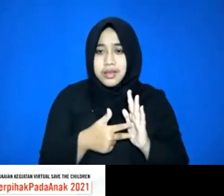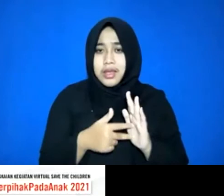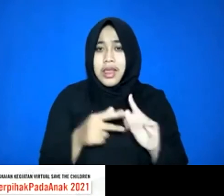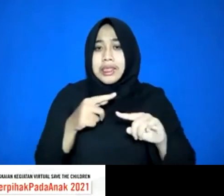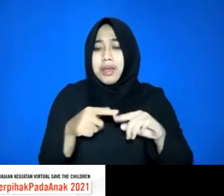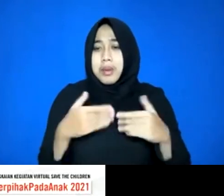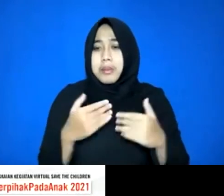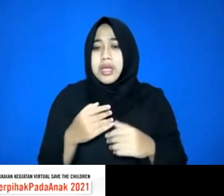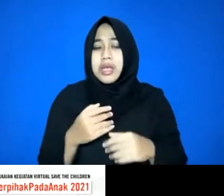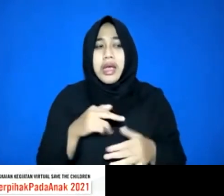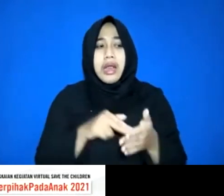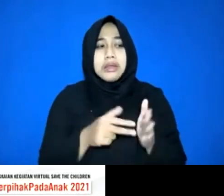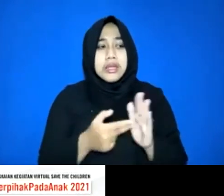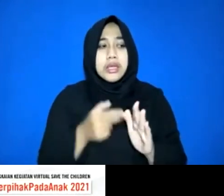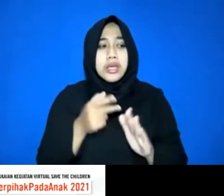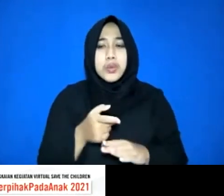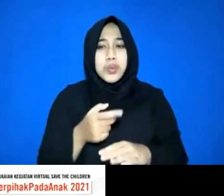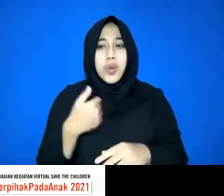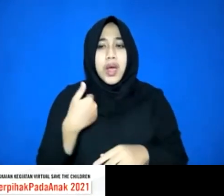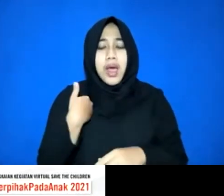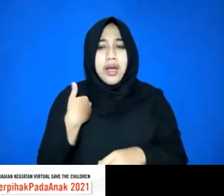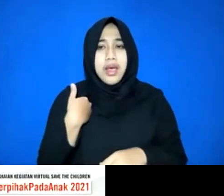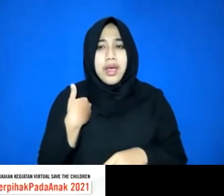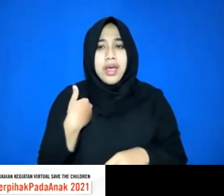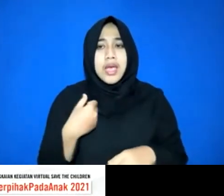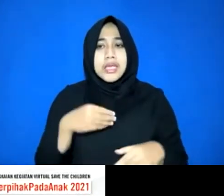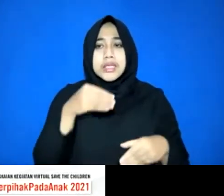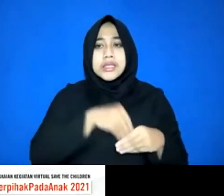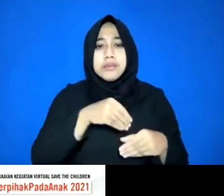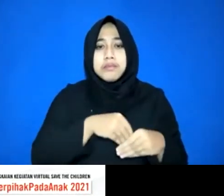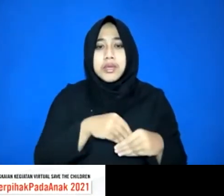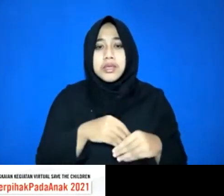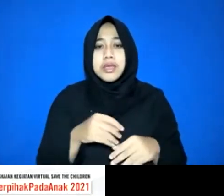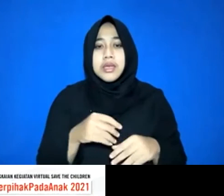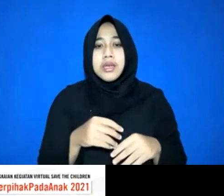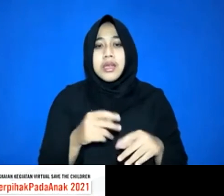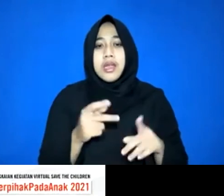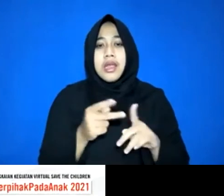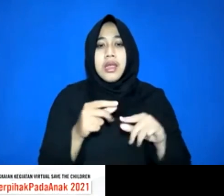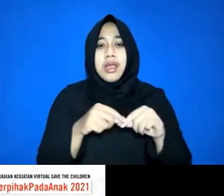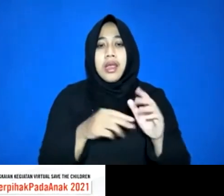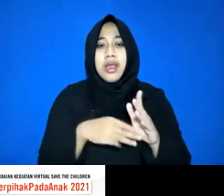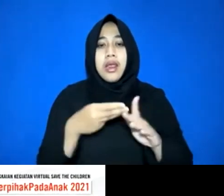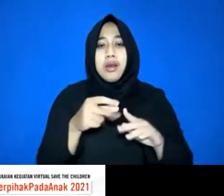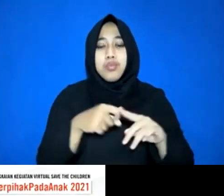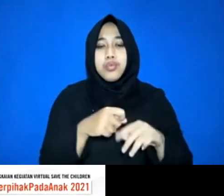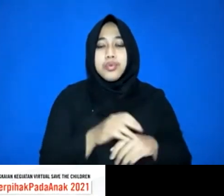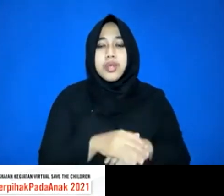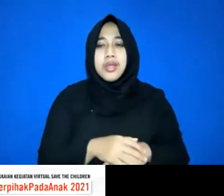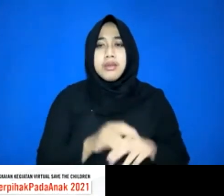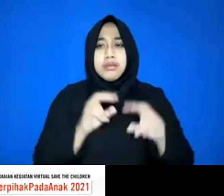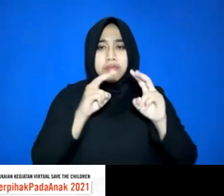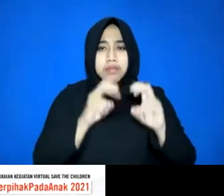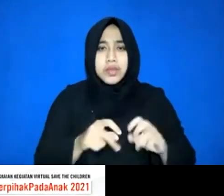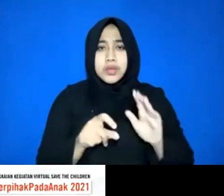kemudian semua pengertiannya itu ada kita disimpan di glosari atau di handbook, dan itu menjadi pegangan Peksos gitu. Jadi misalnya Mbak Sophie